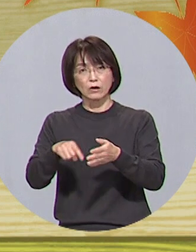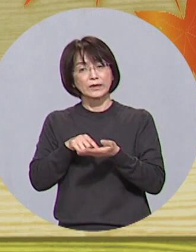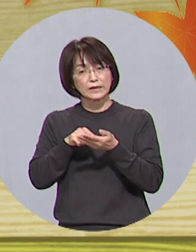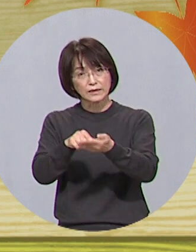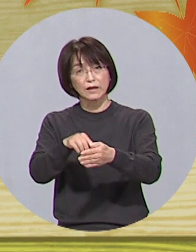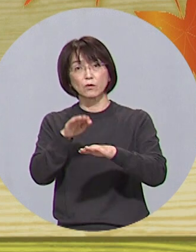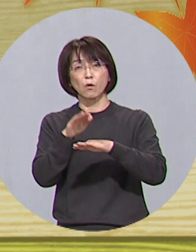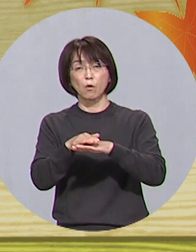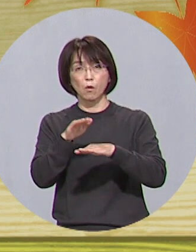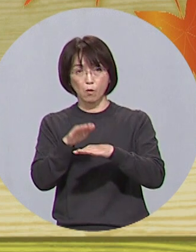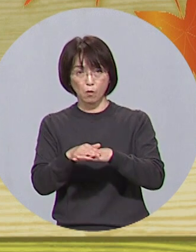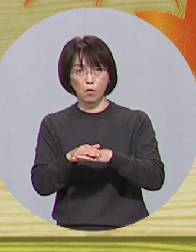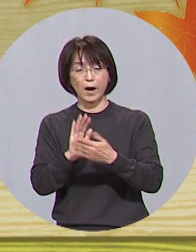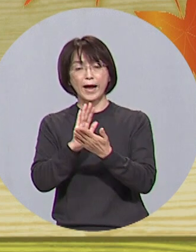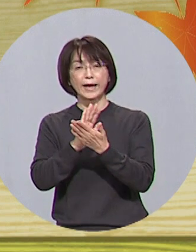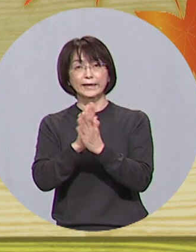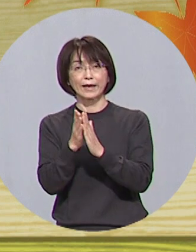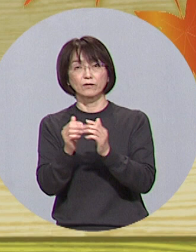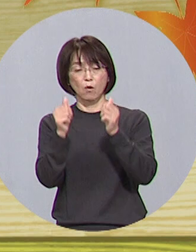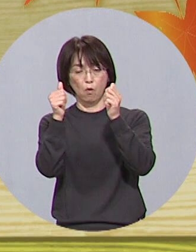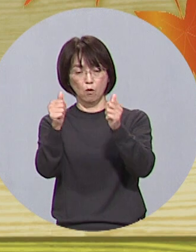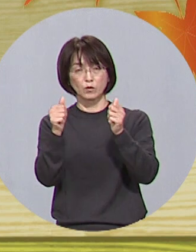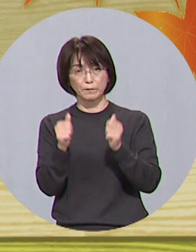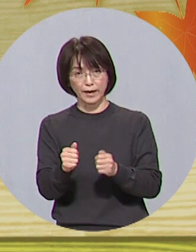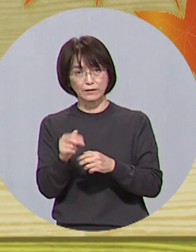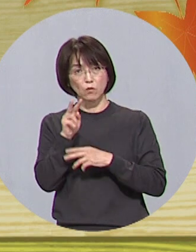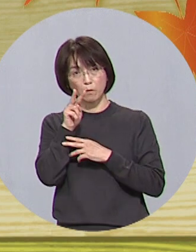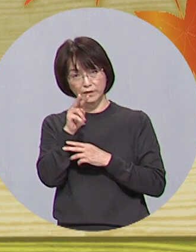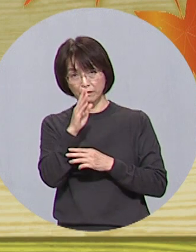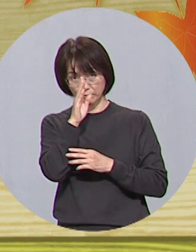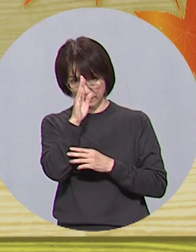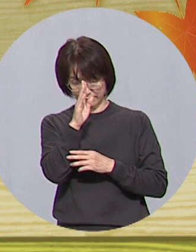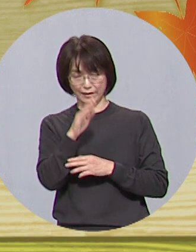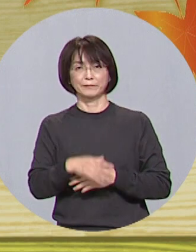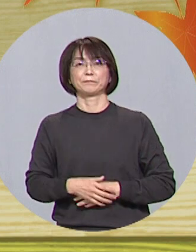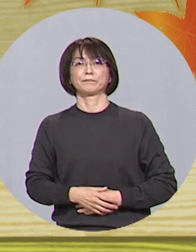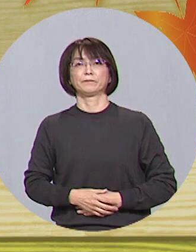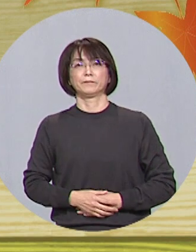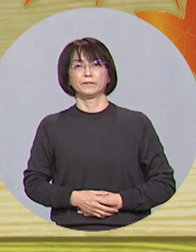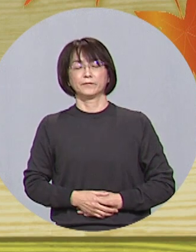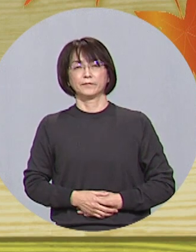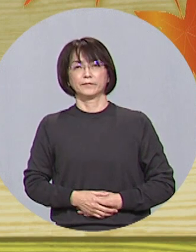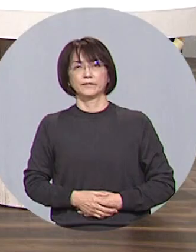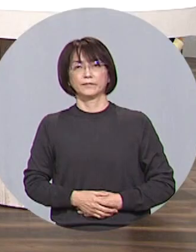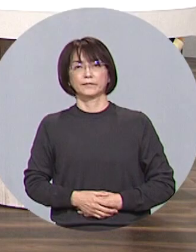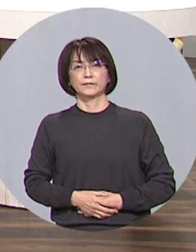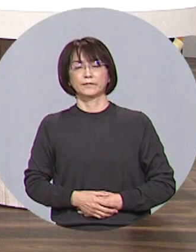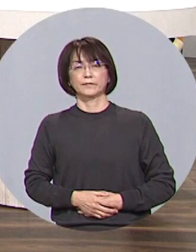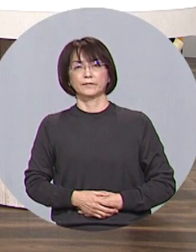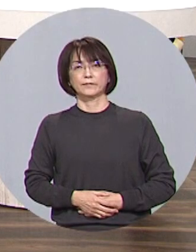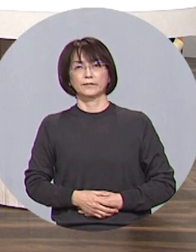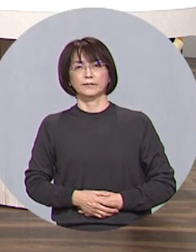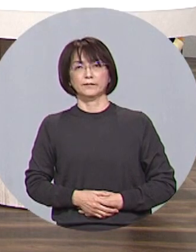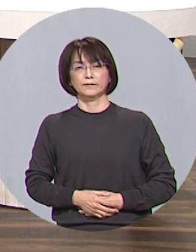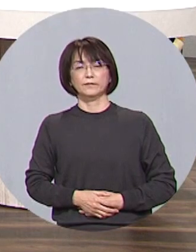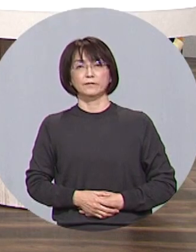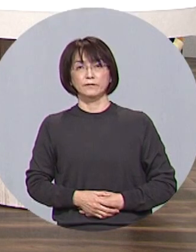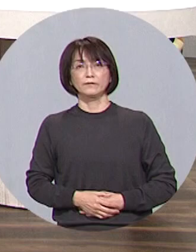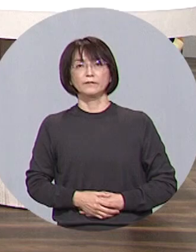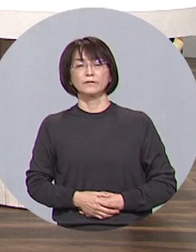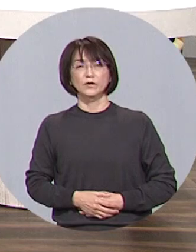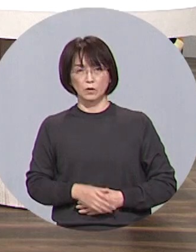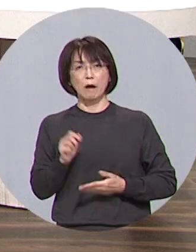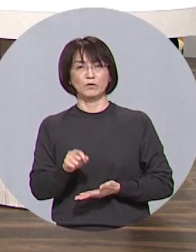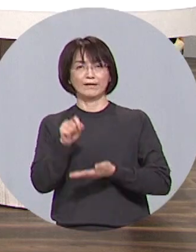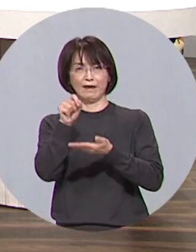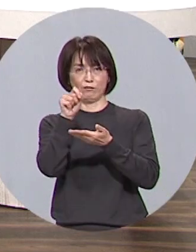は県のホームページでご確認ください。以上今週のインフォメーションでした。 続いては